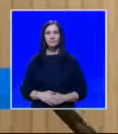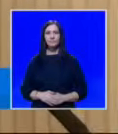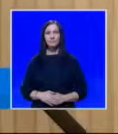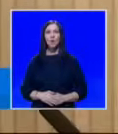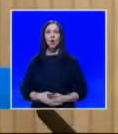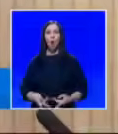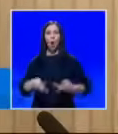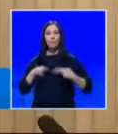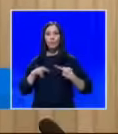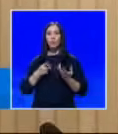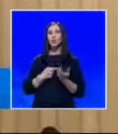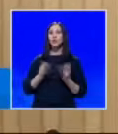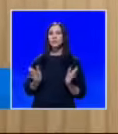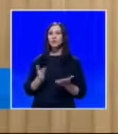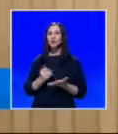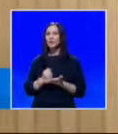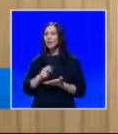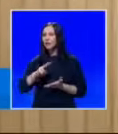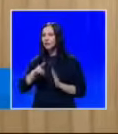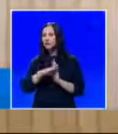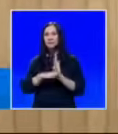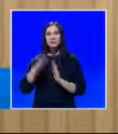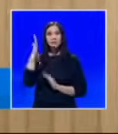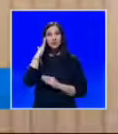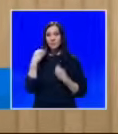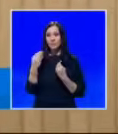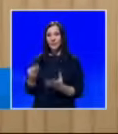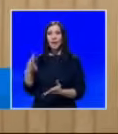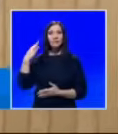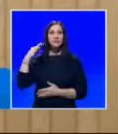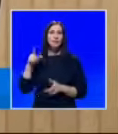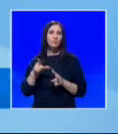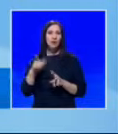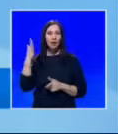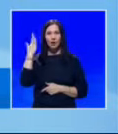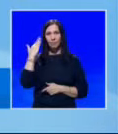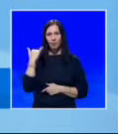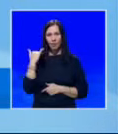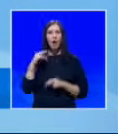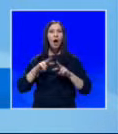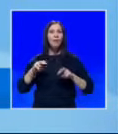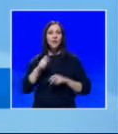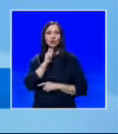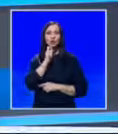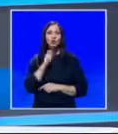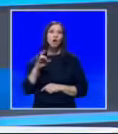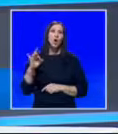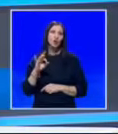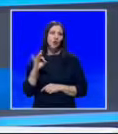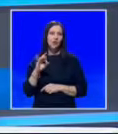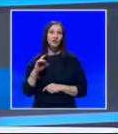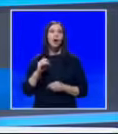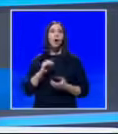Обратното броене започна. Мандат или списък с министри ще предаде на президента Мария Гавриел. Анализ на журналиста Ружа